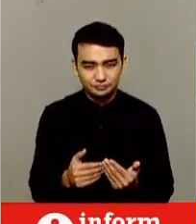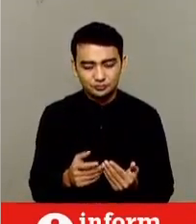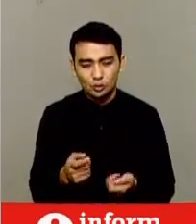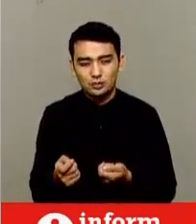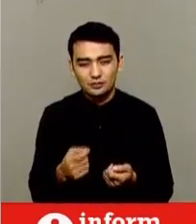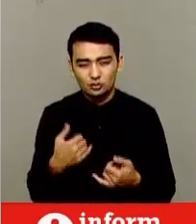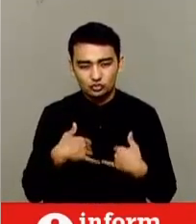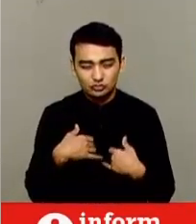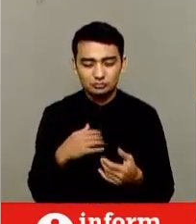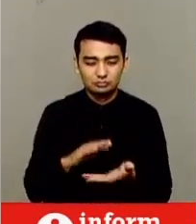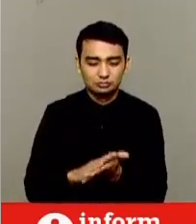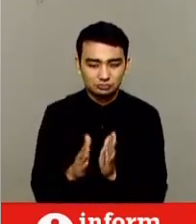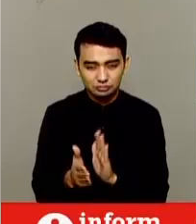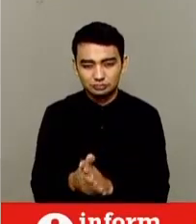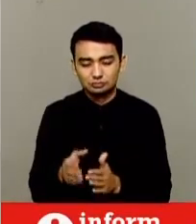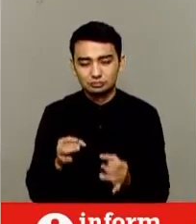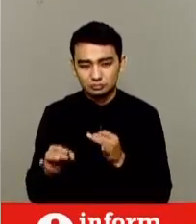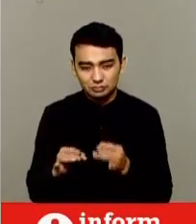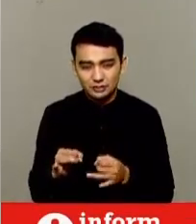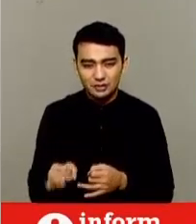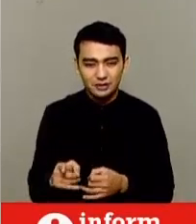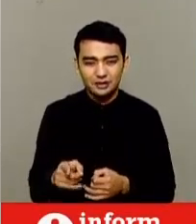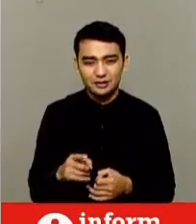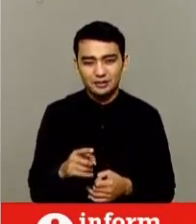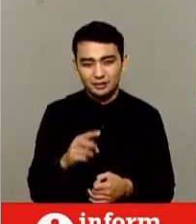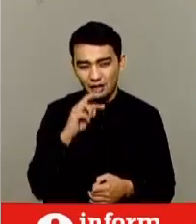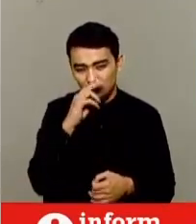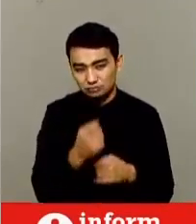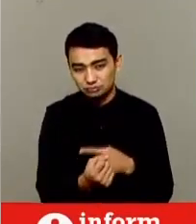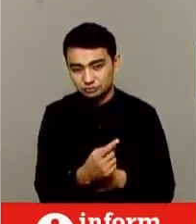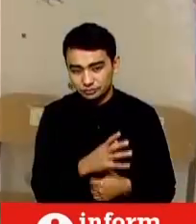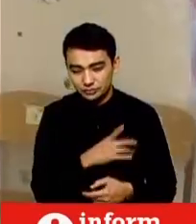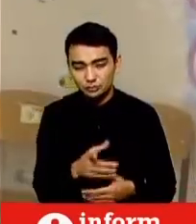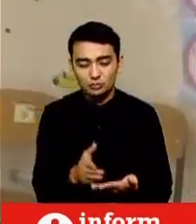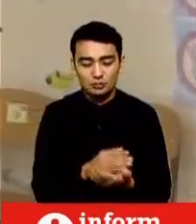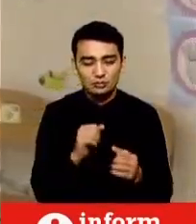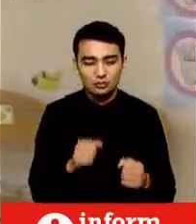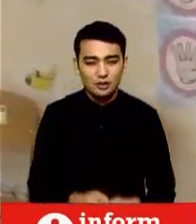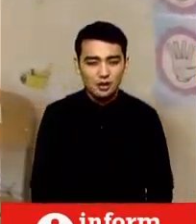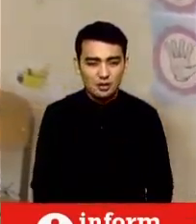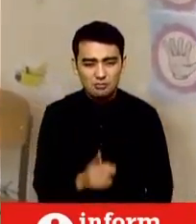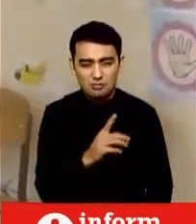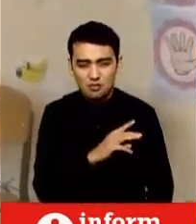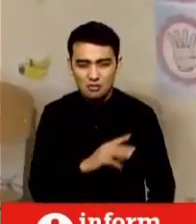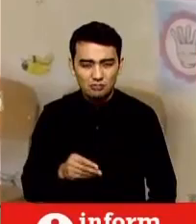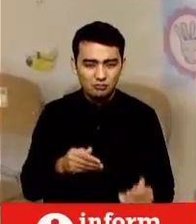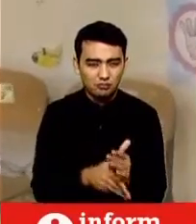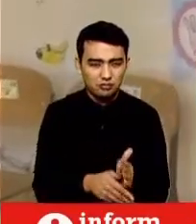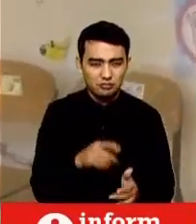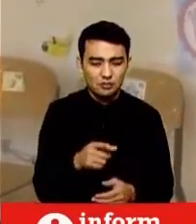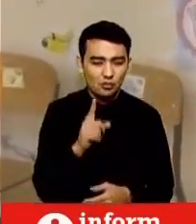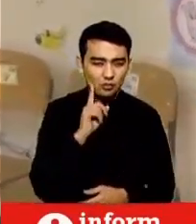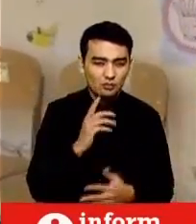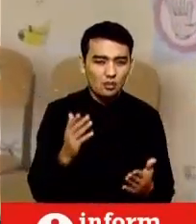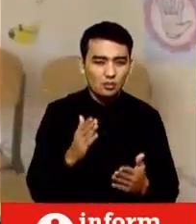меңгерушісімен ақылдасып, сөйлесіп, сол ақаушылықтарды жоюға болады. Ал миллиондар жұмсалған жүйе қаншалықты